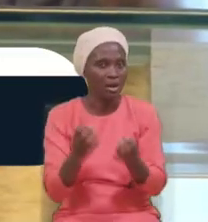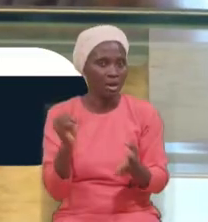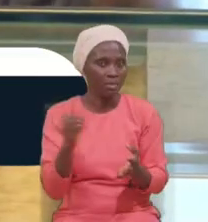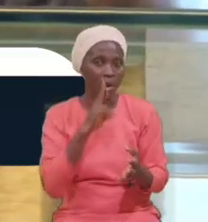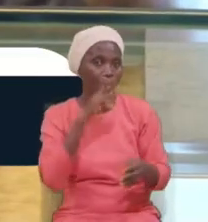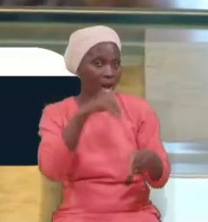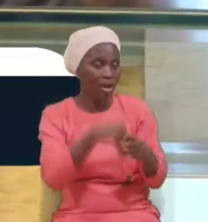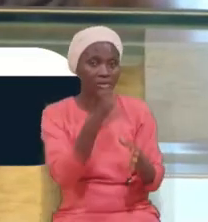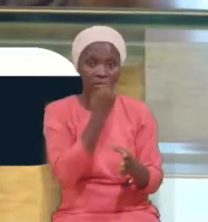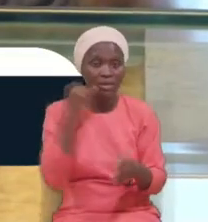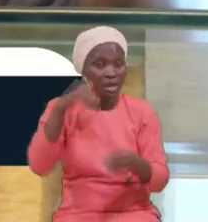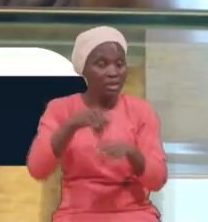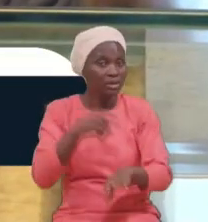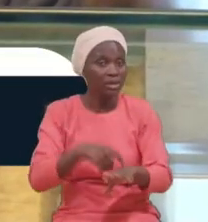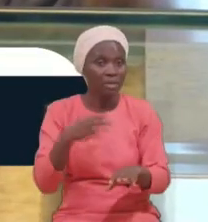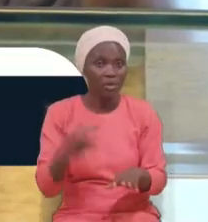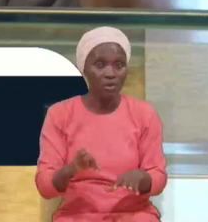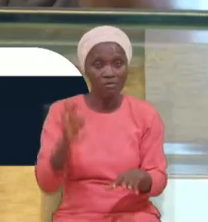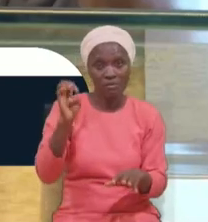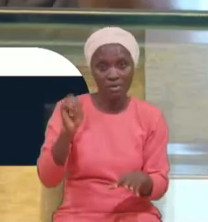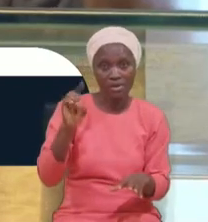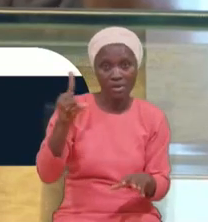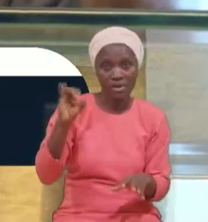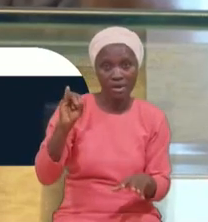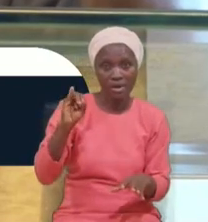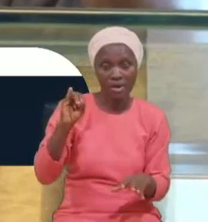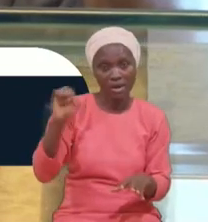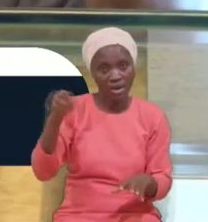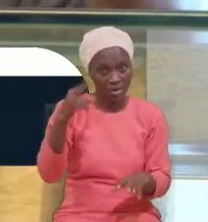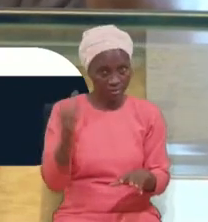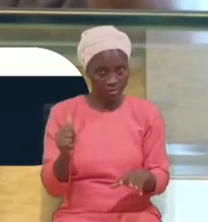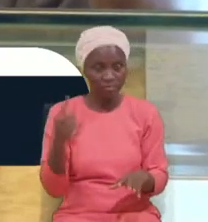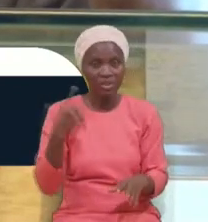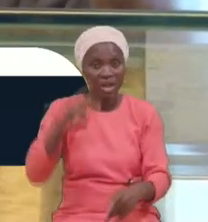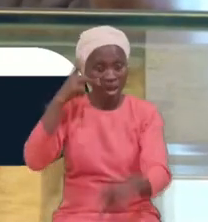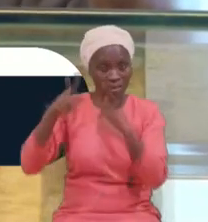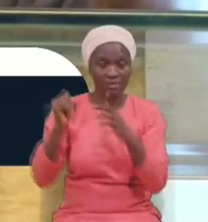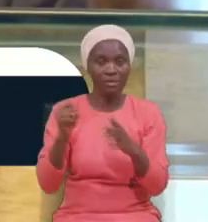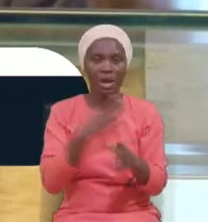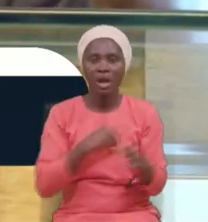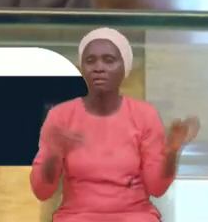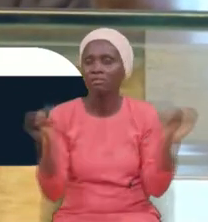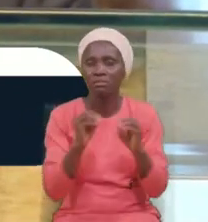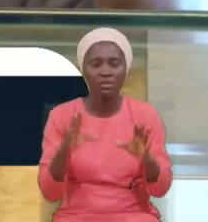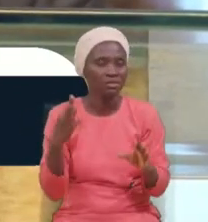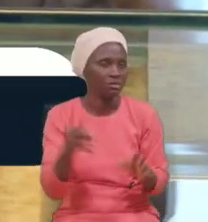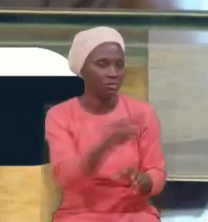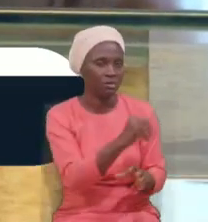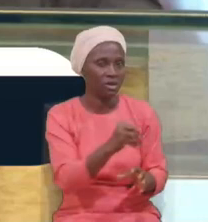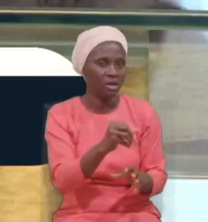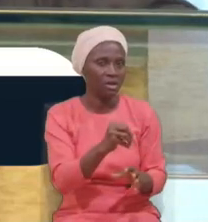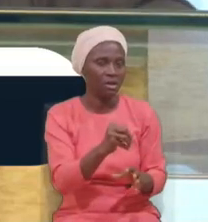en Israël du temps d'Élisée, le prophète, et cependant, aucun d'eux ne